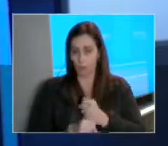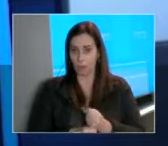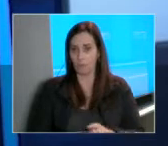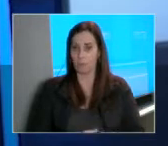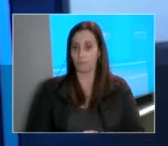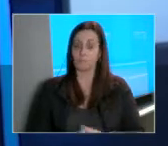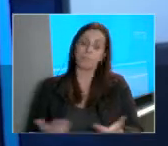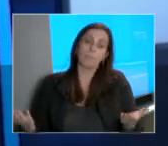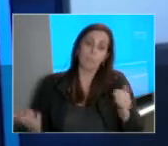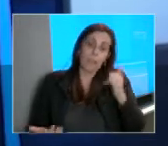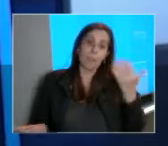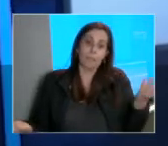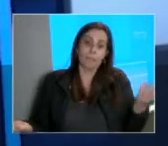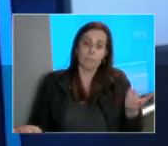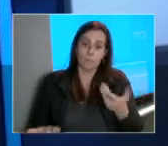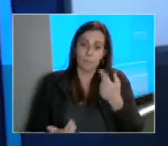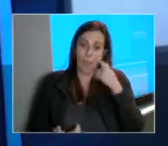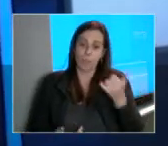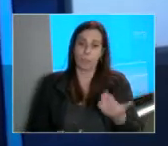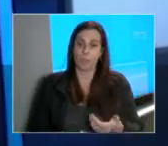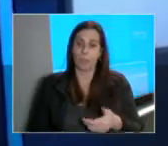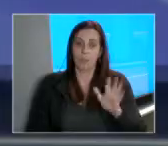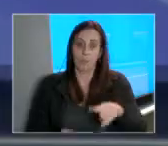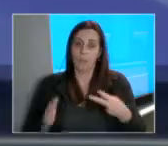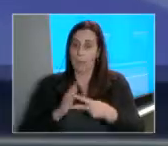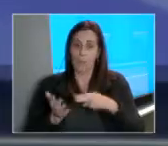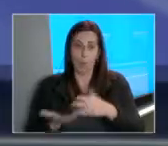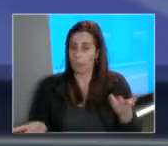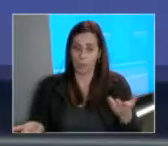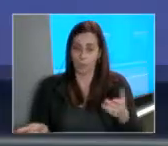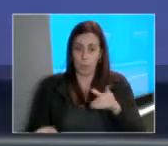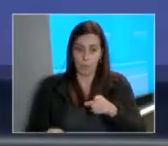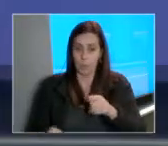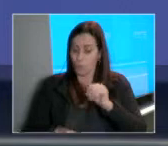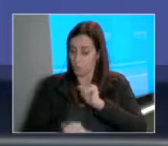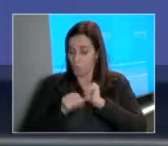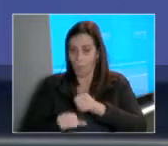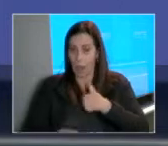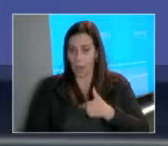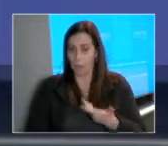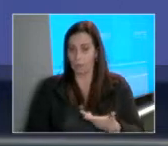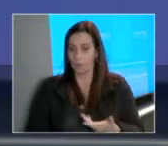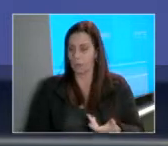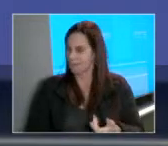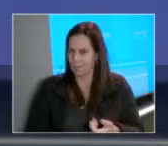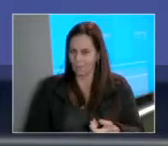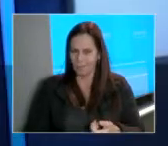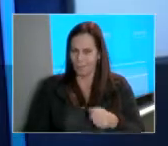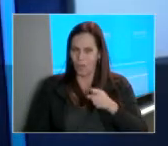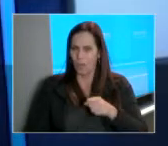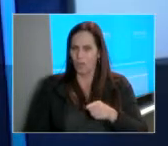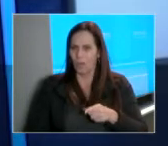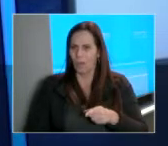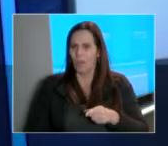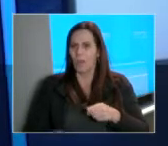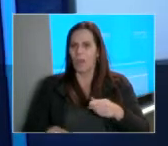התהליך. כנראה. וגם עד הרגע פוליטי של נבחרי הציבור, האם הוא מגן עלינו? אין, אנחנו, הוות"ל הוא גוף